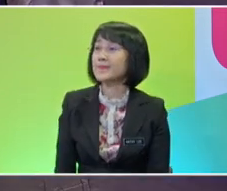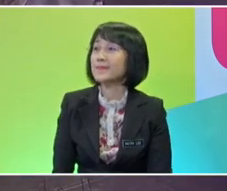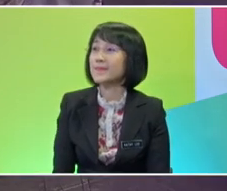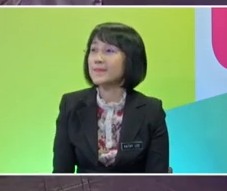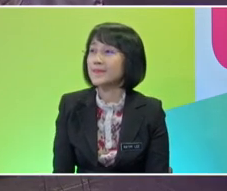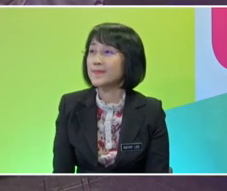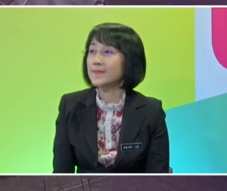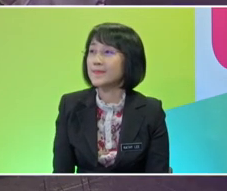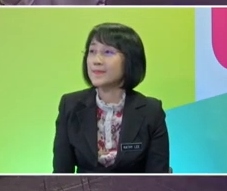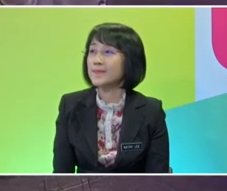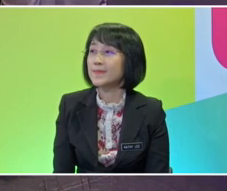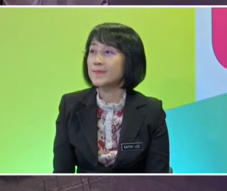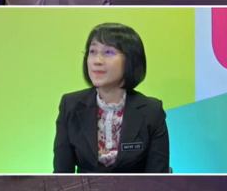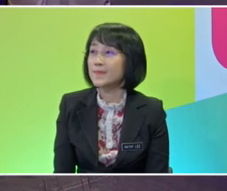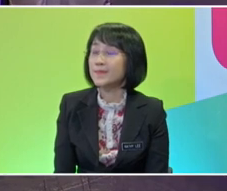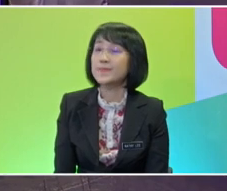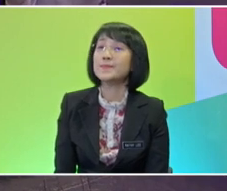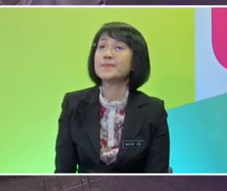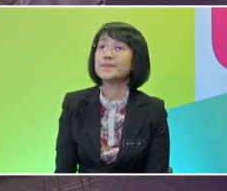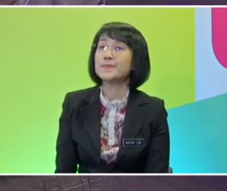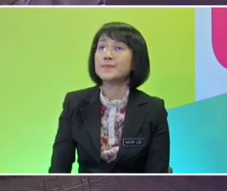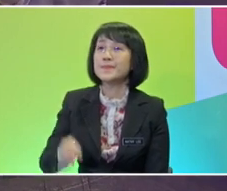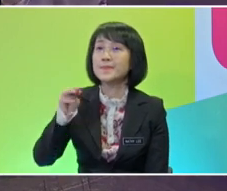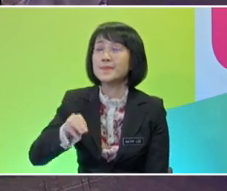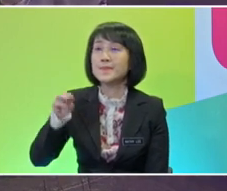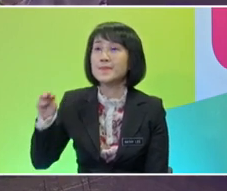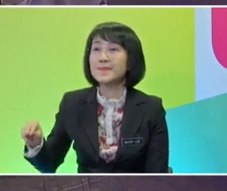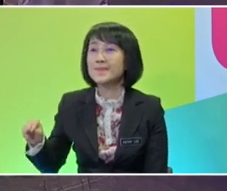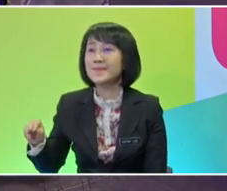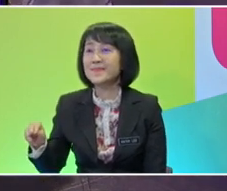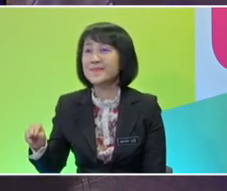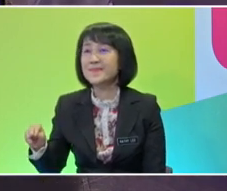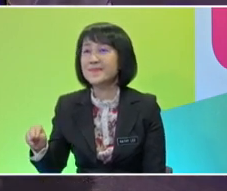muritas tadi yang kita Nisa banyak mulut semua